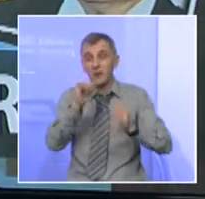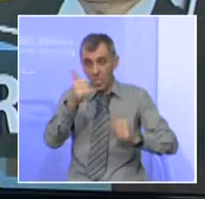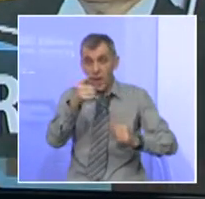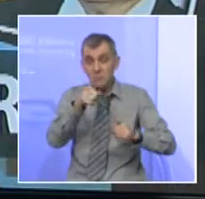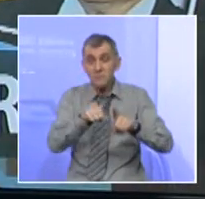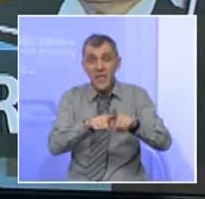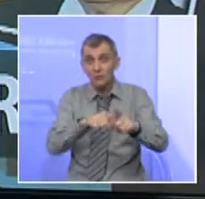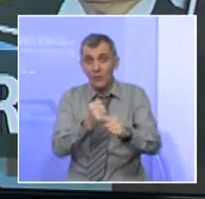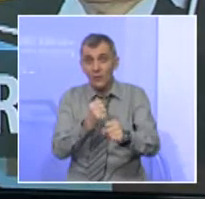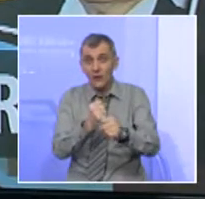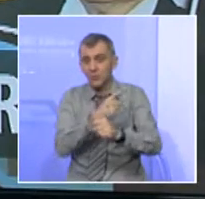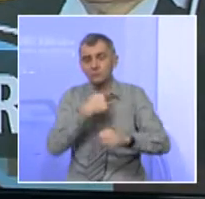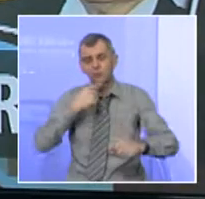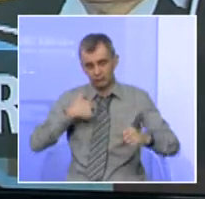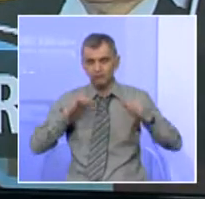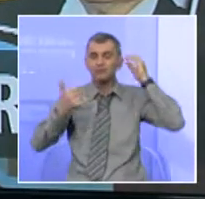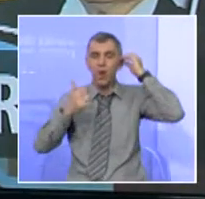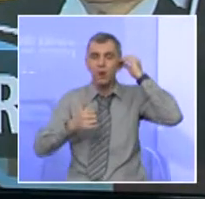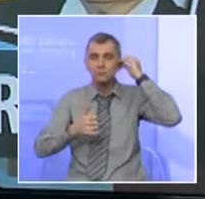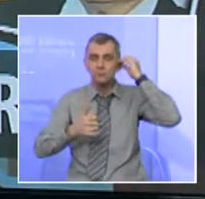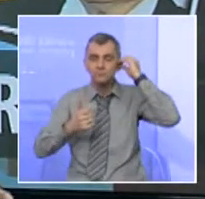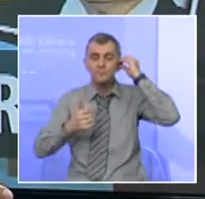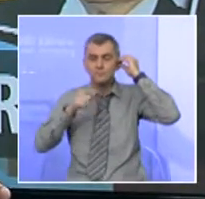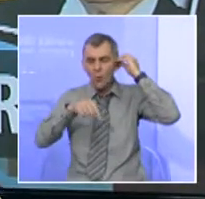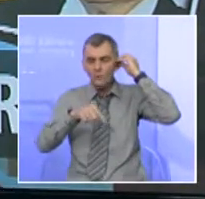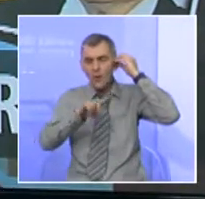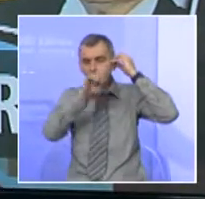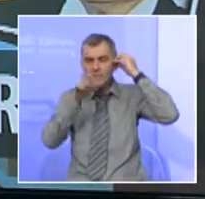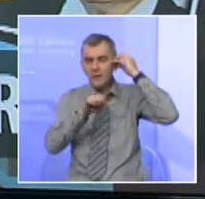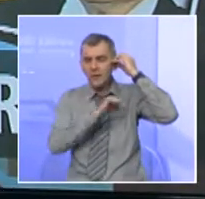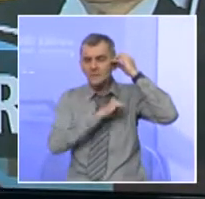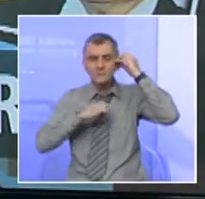branio. Samo je pitanje da li gospodin Budimir ovdje brani